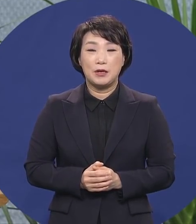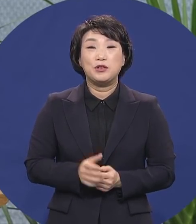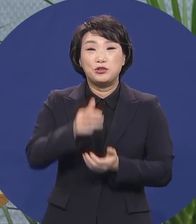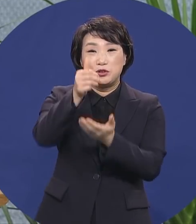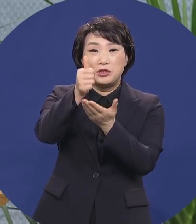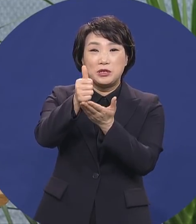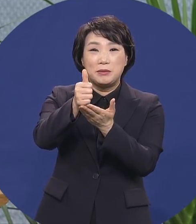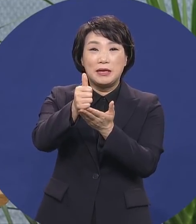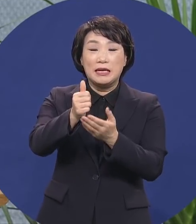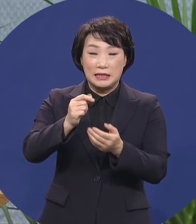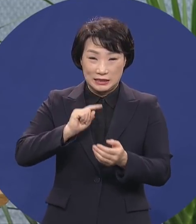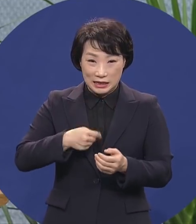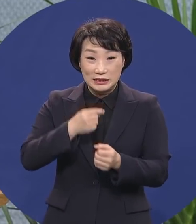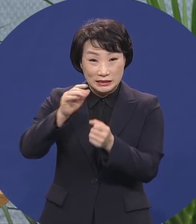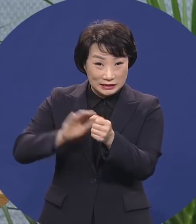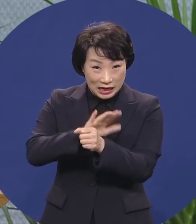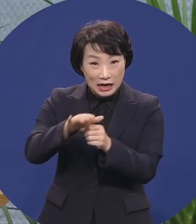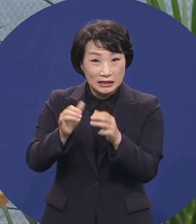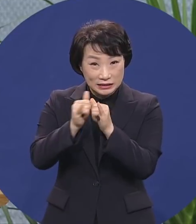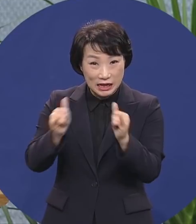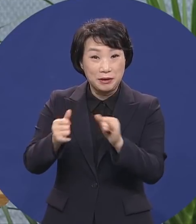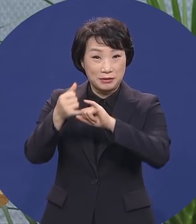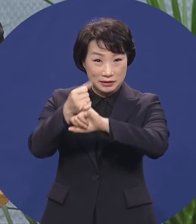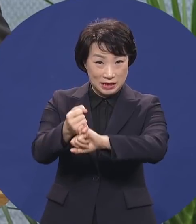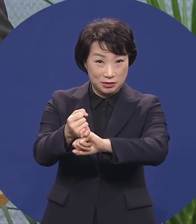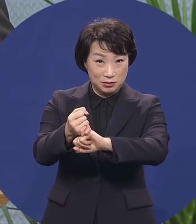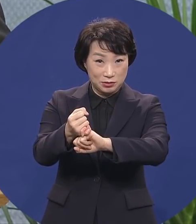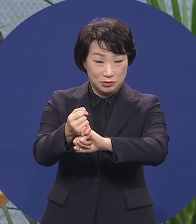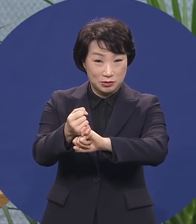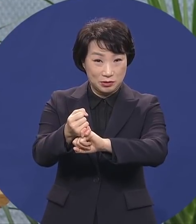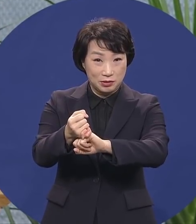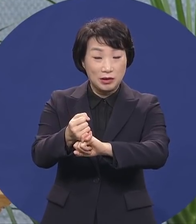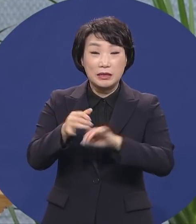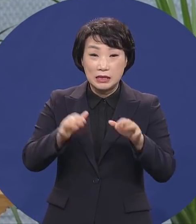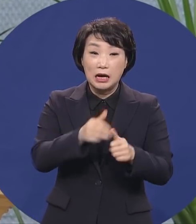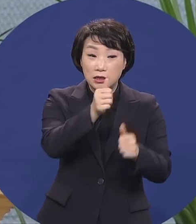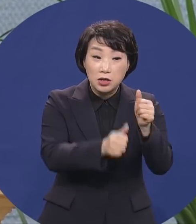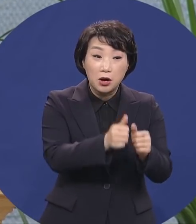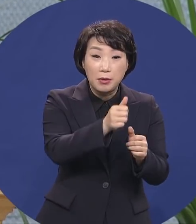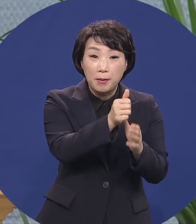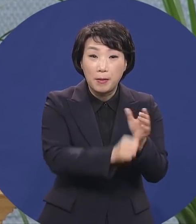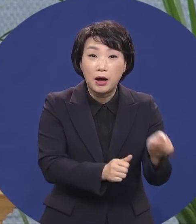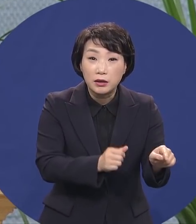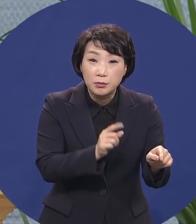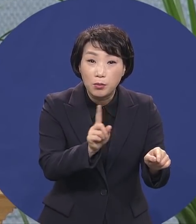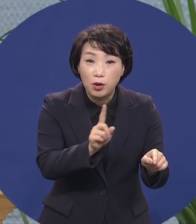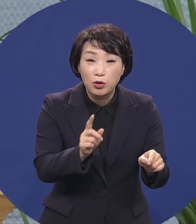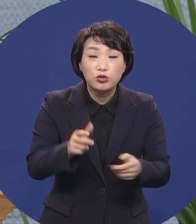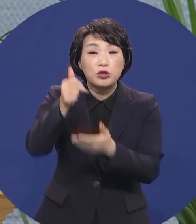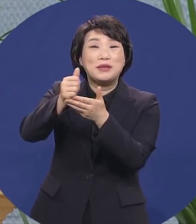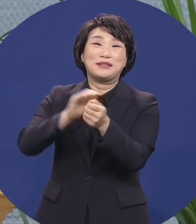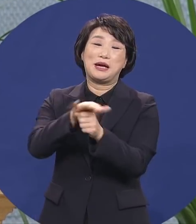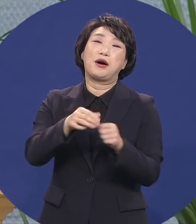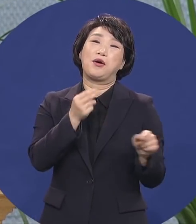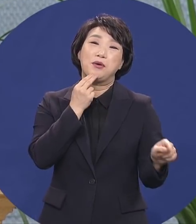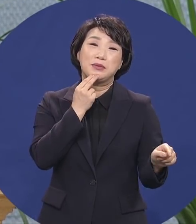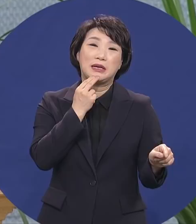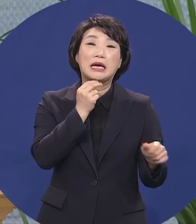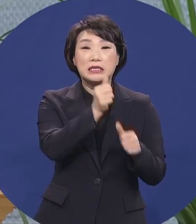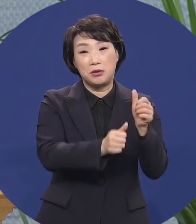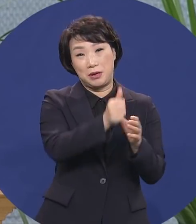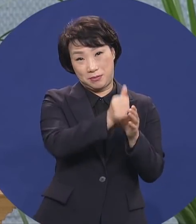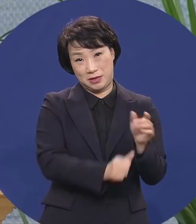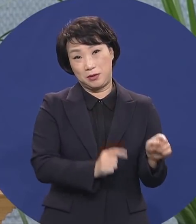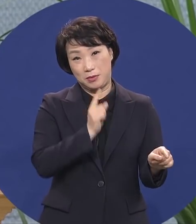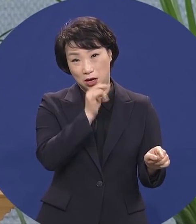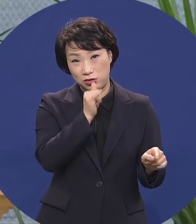주께서 자기를 사랑하는 자들에게 약속하신 시험 든 게 뭐냐? 주님을 사랑하지 않는 것이 시험 든 것이래.